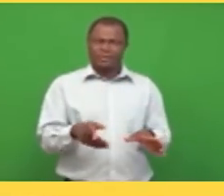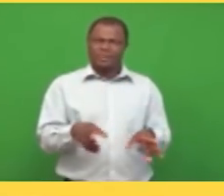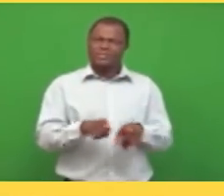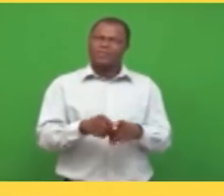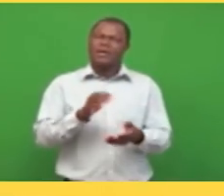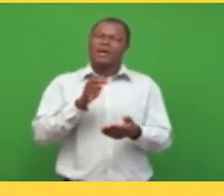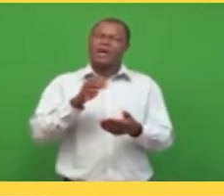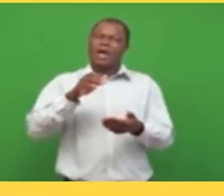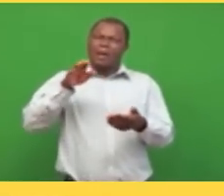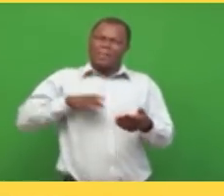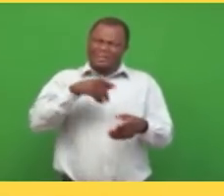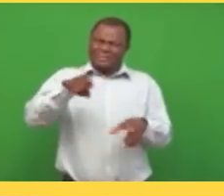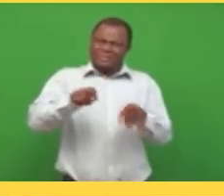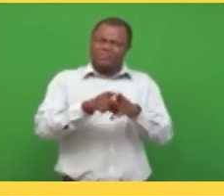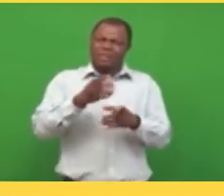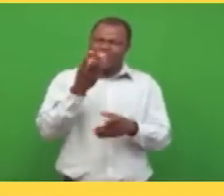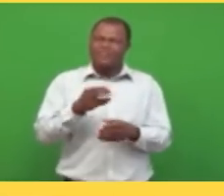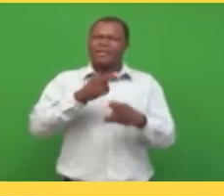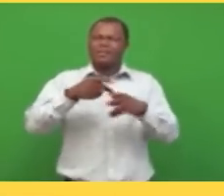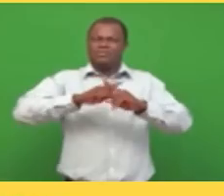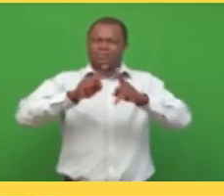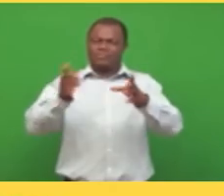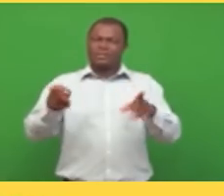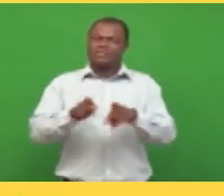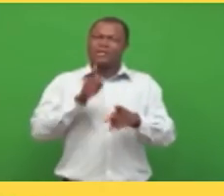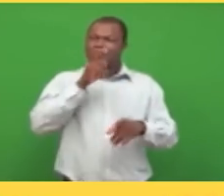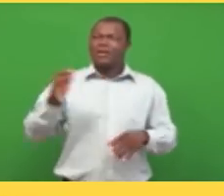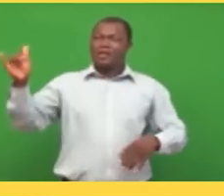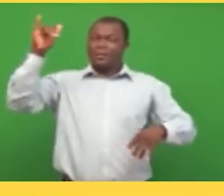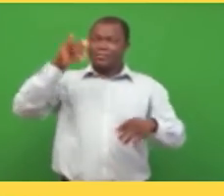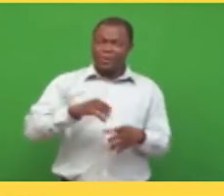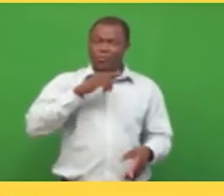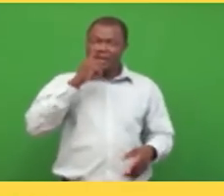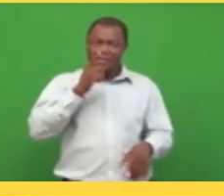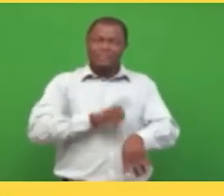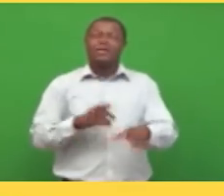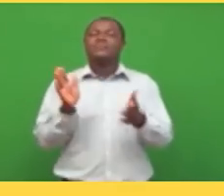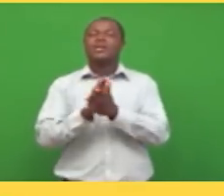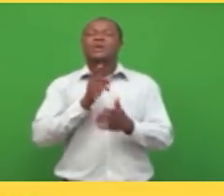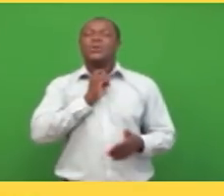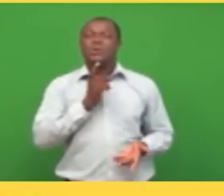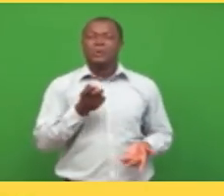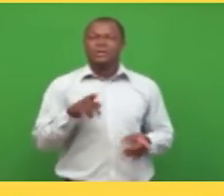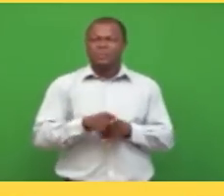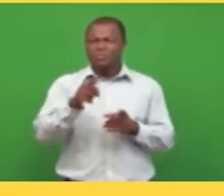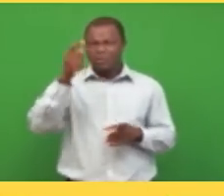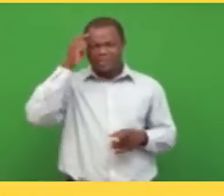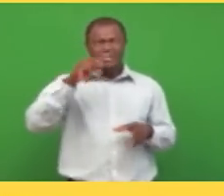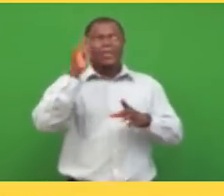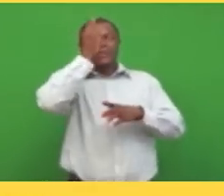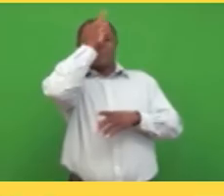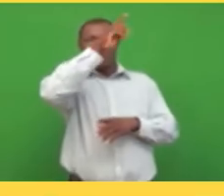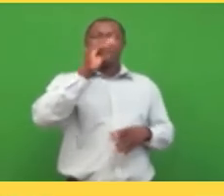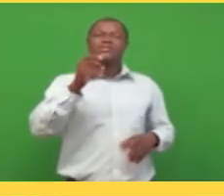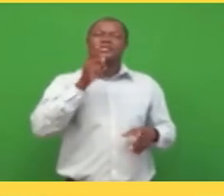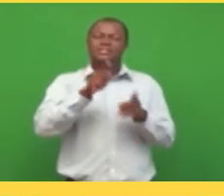amwene vanopedzisira vapiwa manickname kana ana atete kutounzwa kunzi chatorenga charenga nguva ina 10 iyo chitofunze